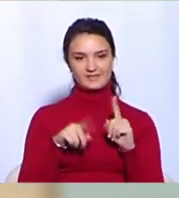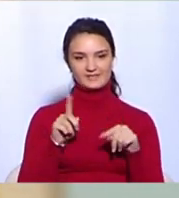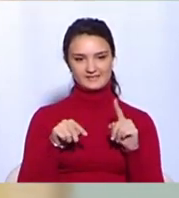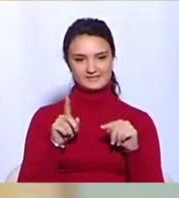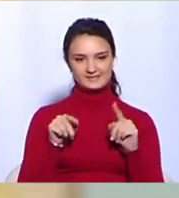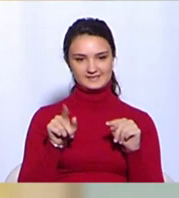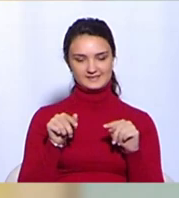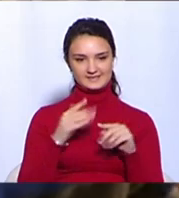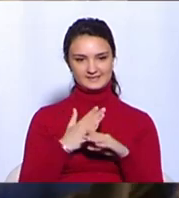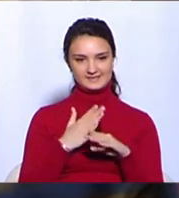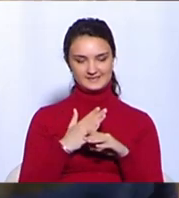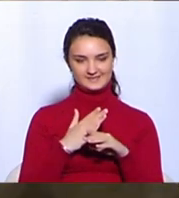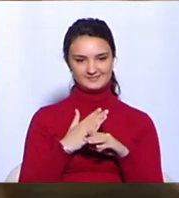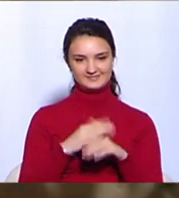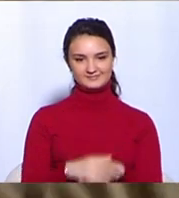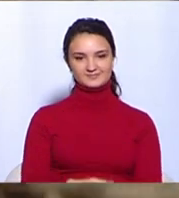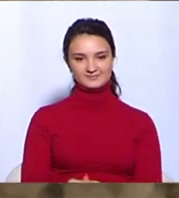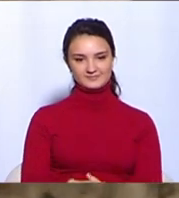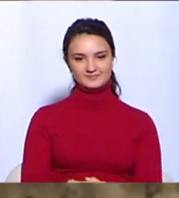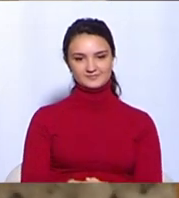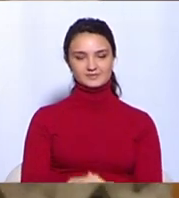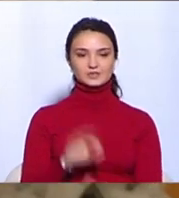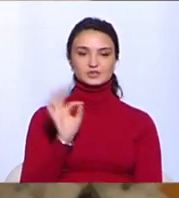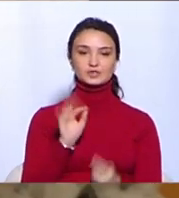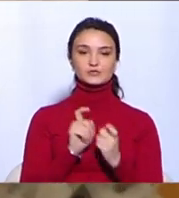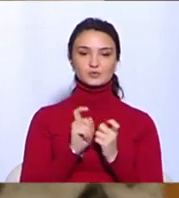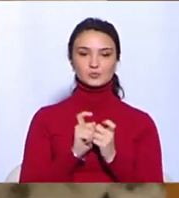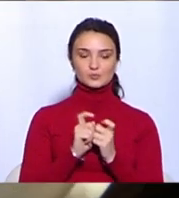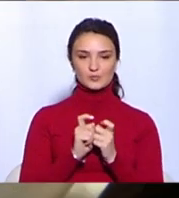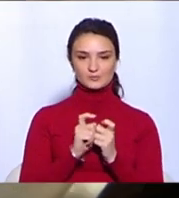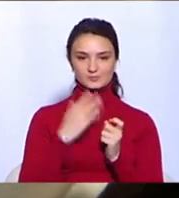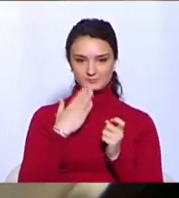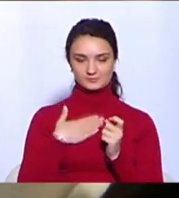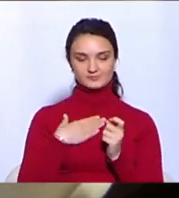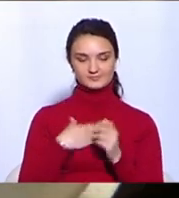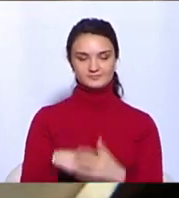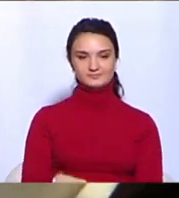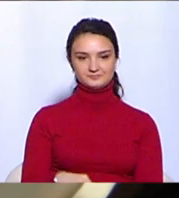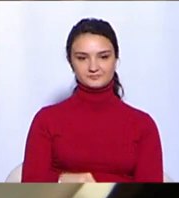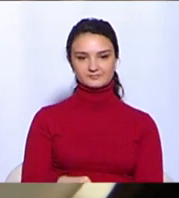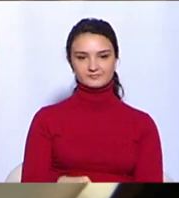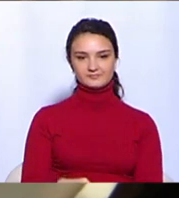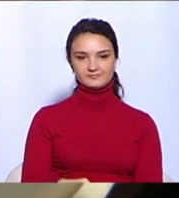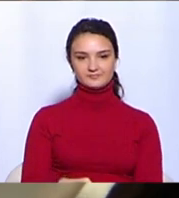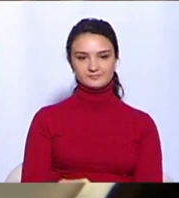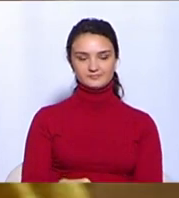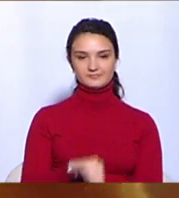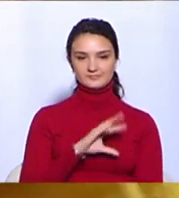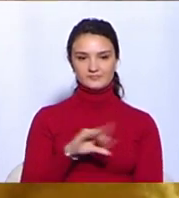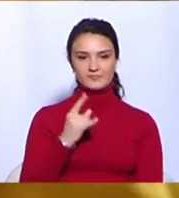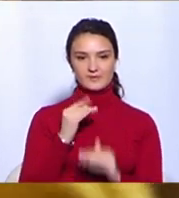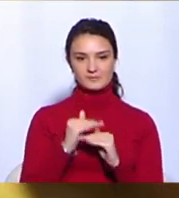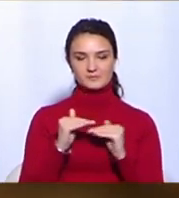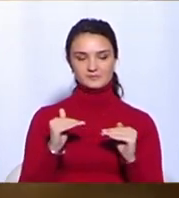ხანდახან არა, ძირითადად ხშირად ვჩხუბობთ ხოლმე. ჩავიდნენ მარდიპიან მუზეჩი და ყველა